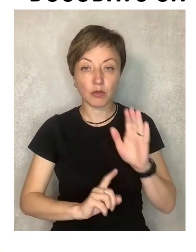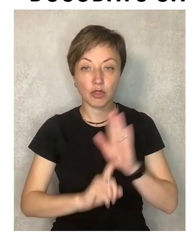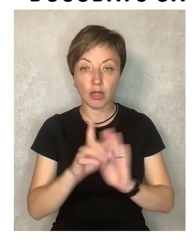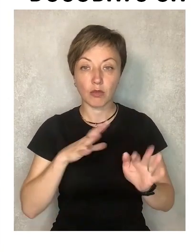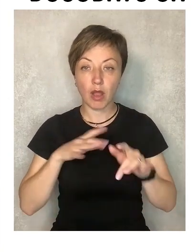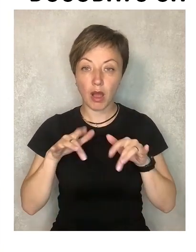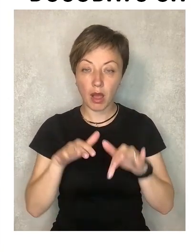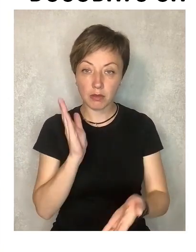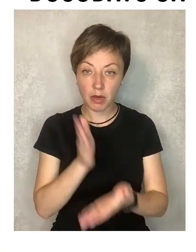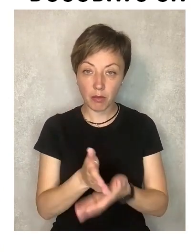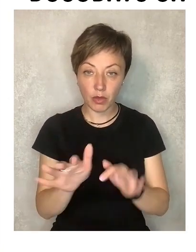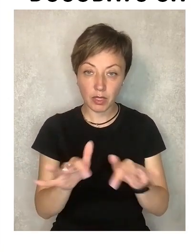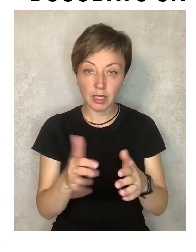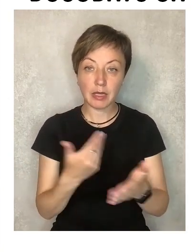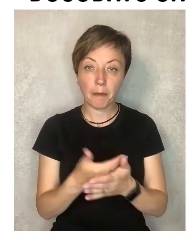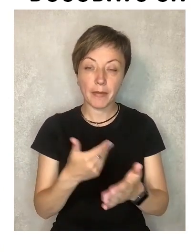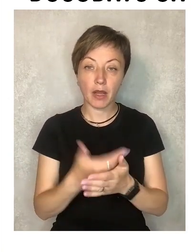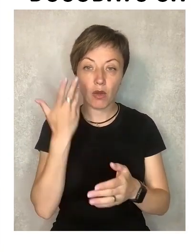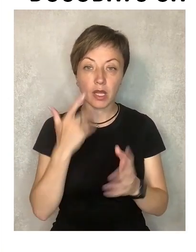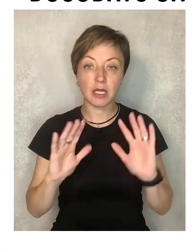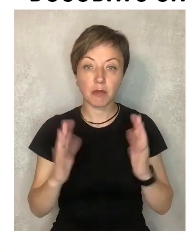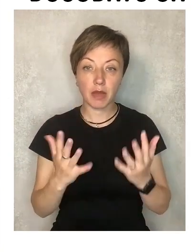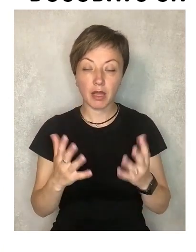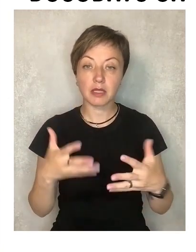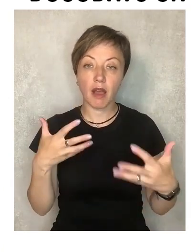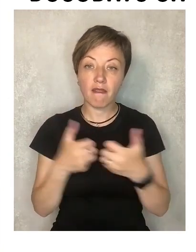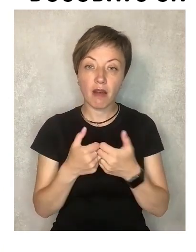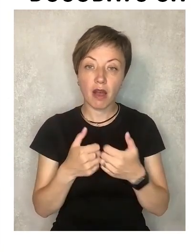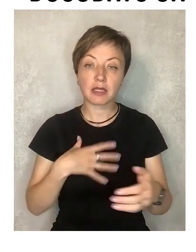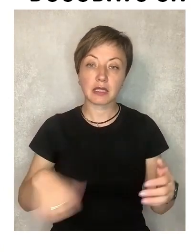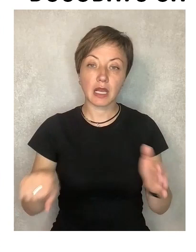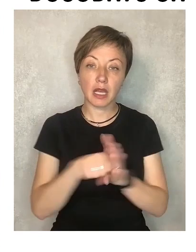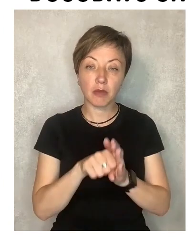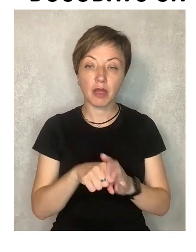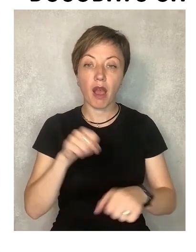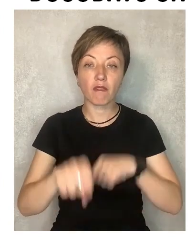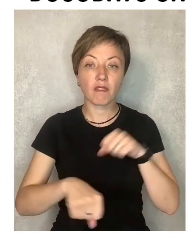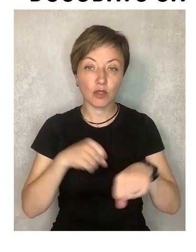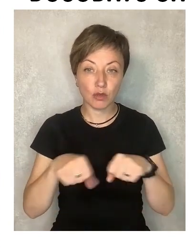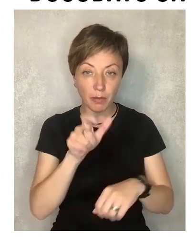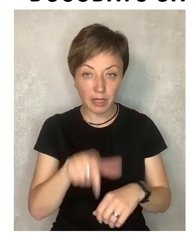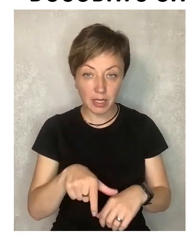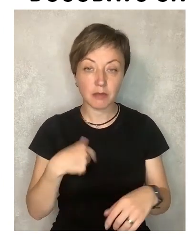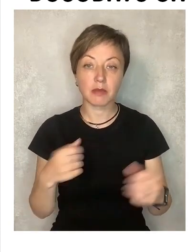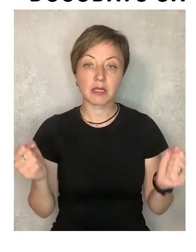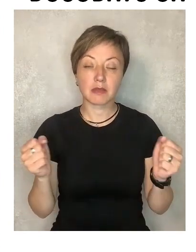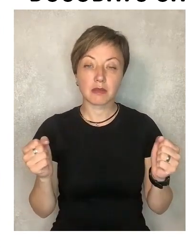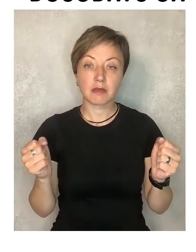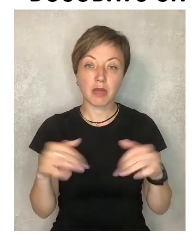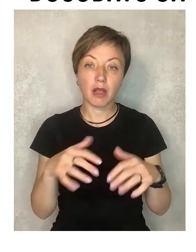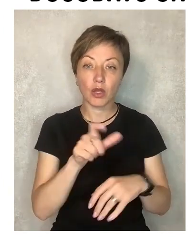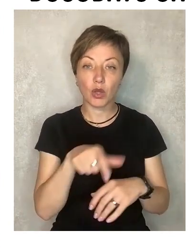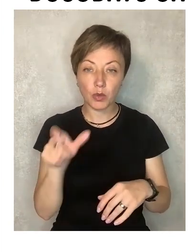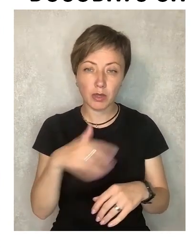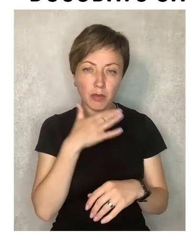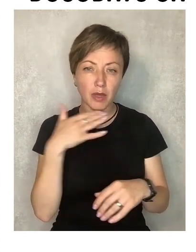дії. Наприклад, коли траплялися аварії з загибеллю велосипедистів, ми збирали дуже багато людей. Це ну такі